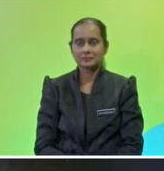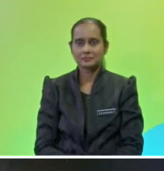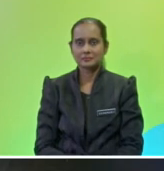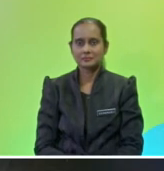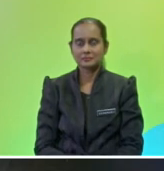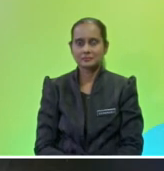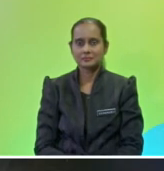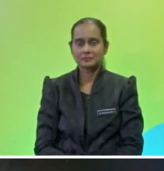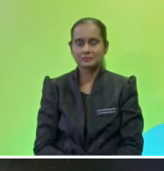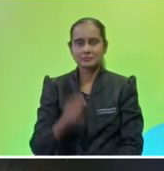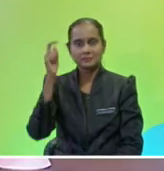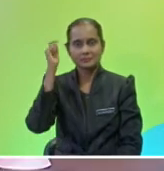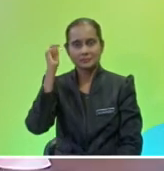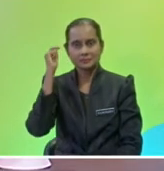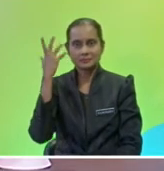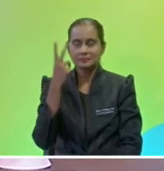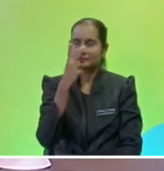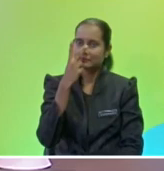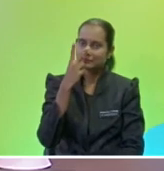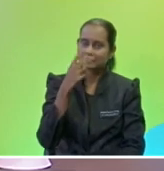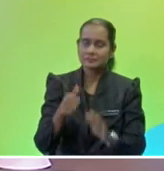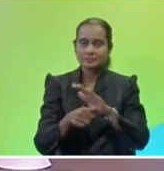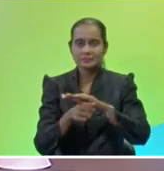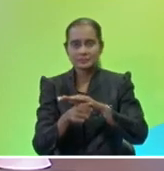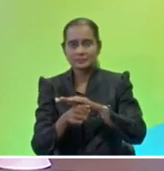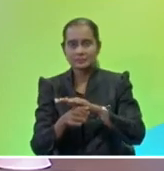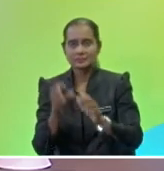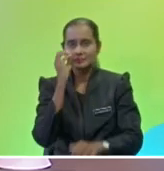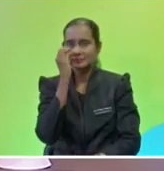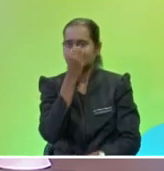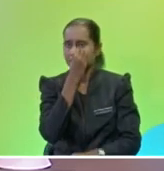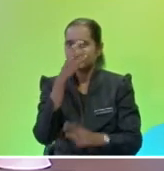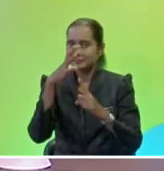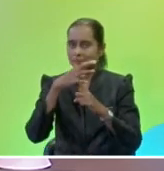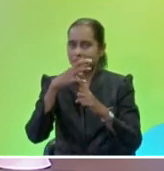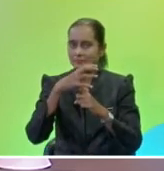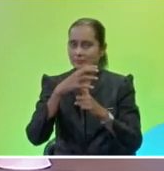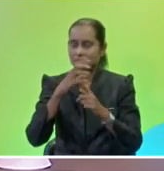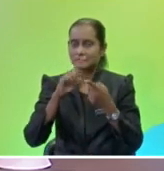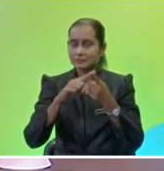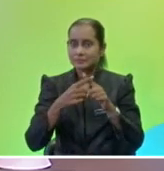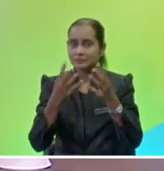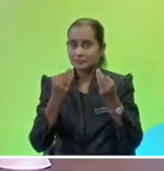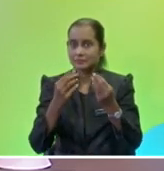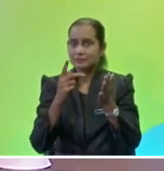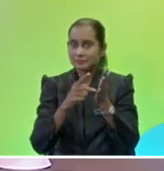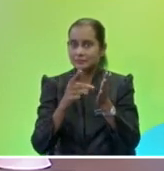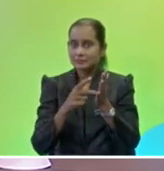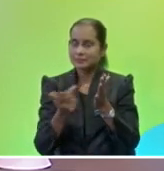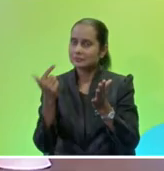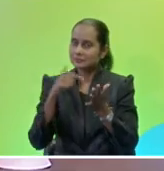tentang bunga tetap cendawan tapi kan cewekku kalau kawan-kawan dekat rumah itu nggak kirim lagi smule guys